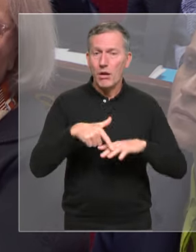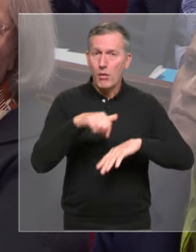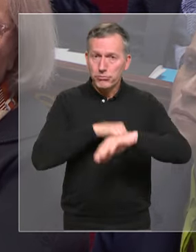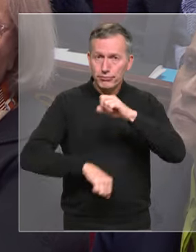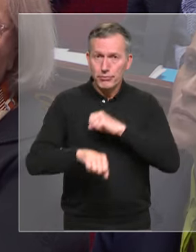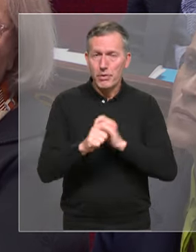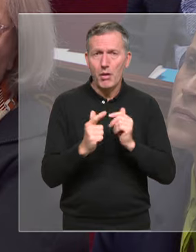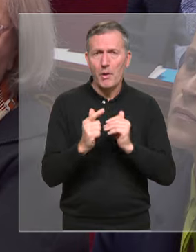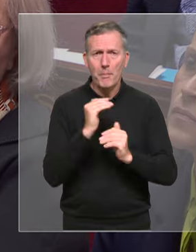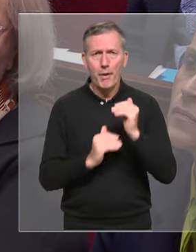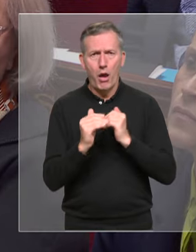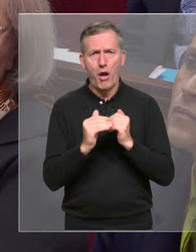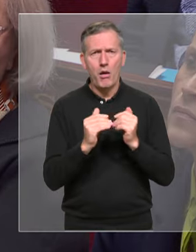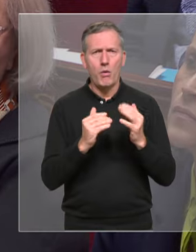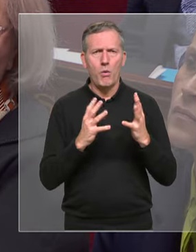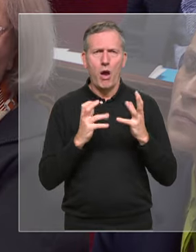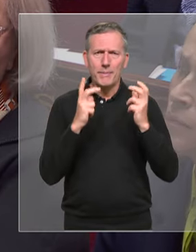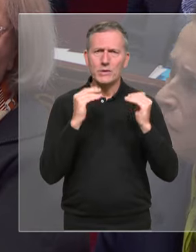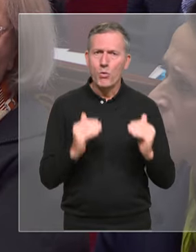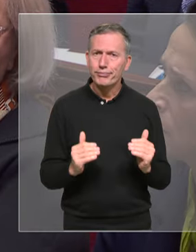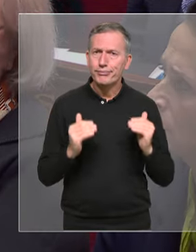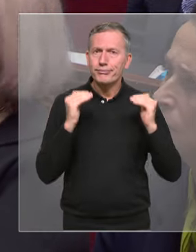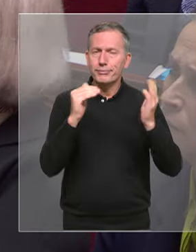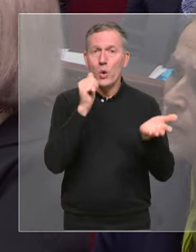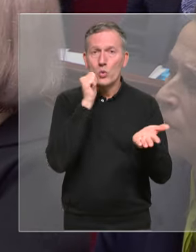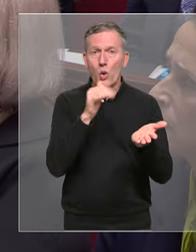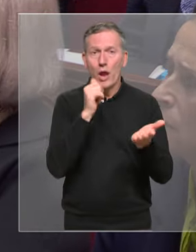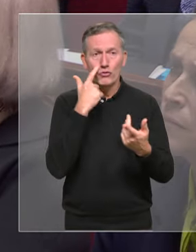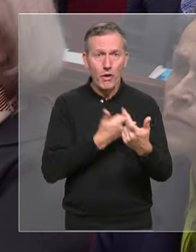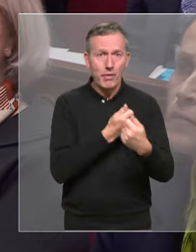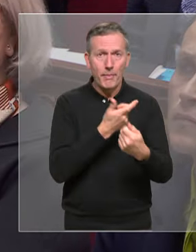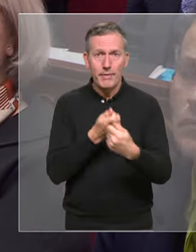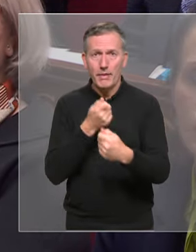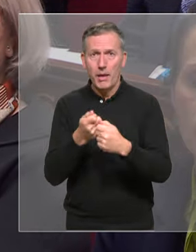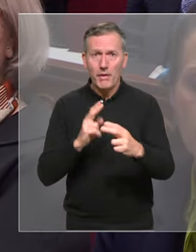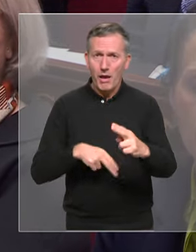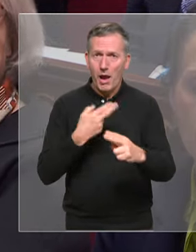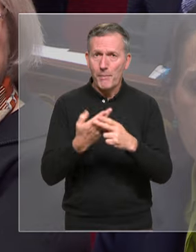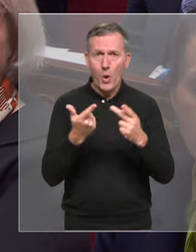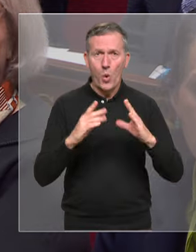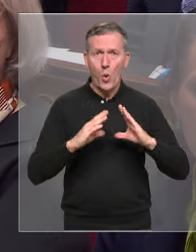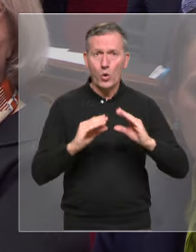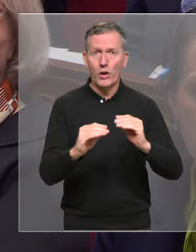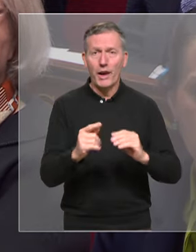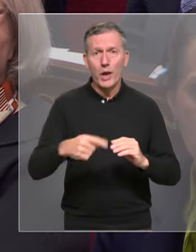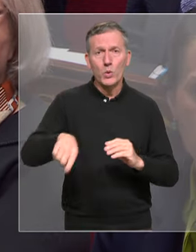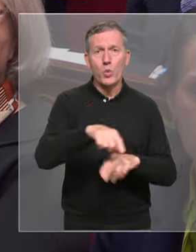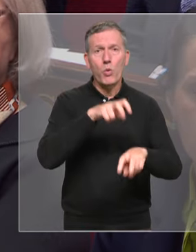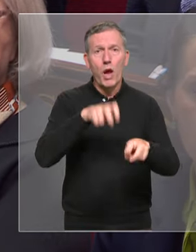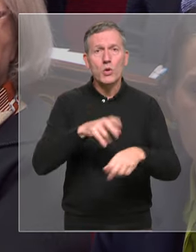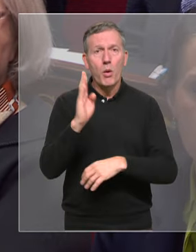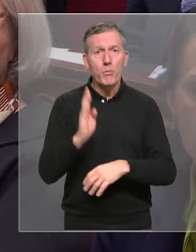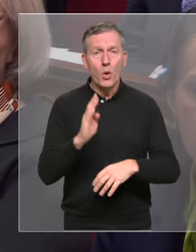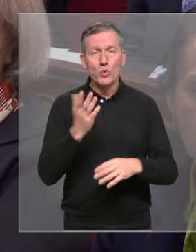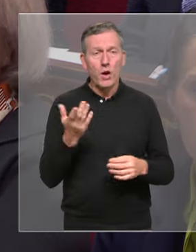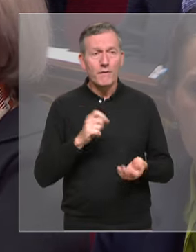plan ambitieux qui se décline jour par jour pour répondre directement et de manière concrète à leurs besoins. Des fonds d'urgence